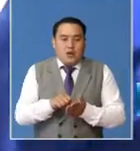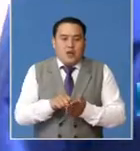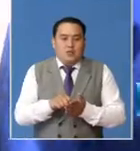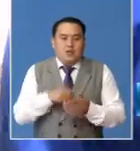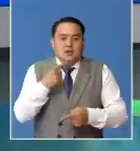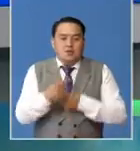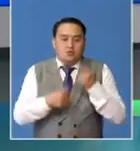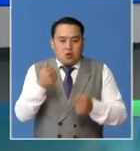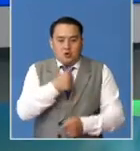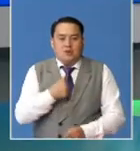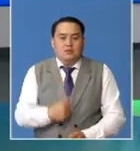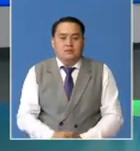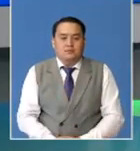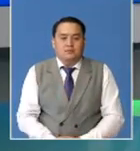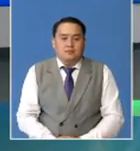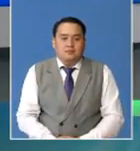последующие годы.